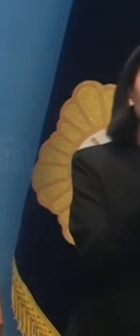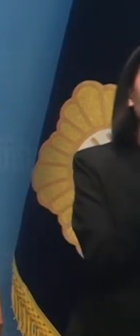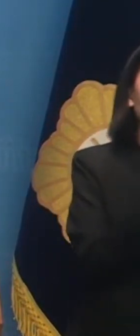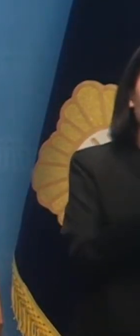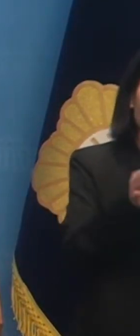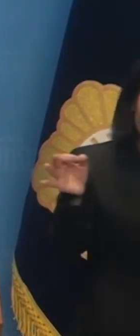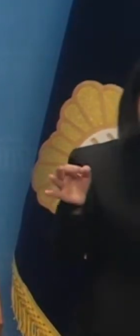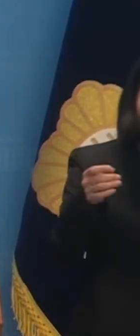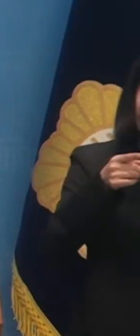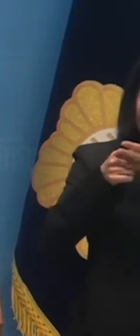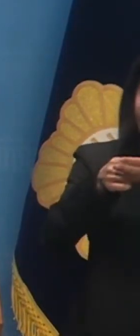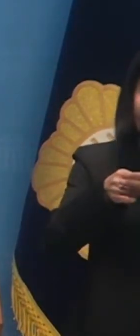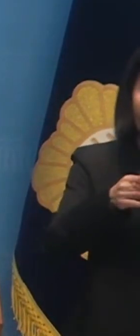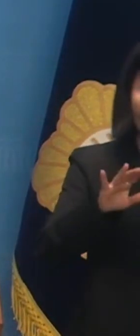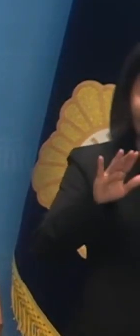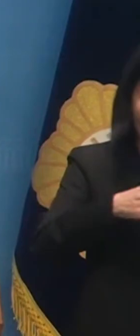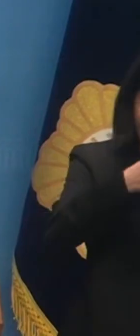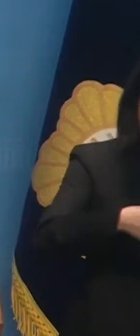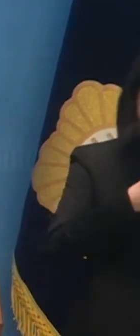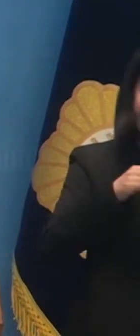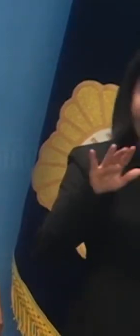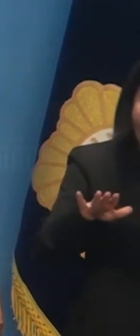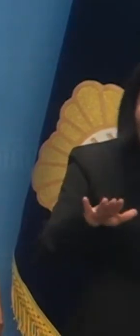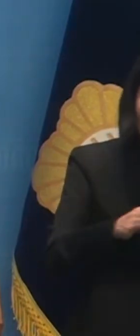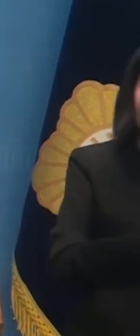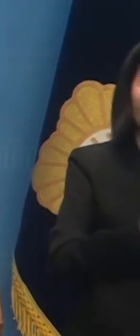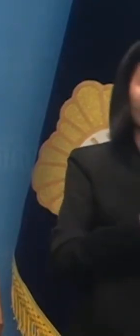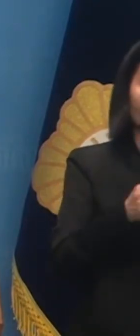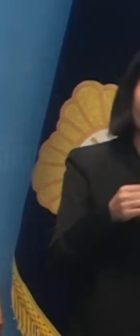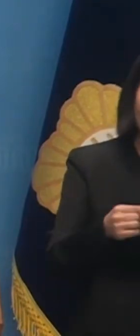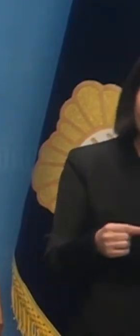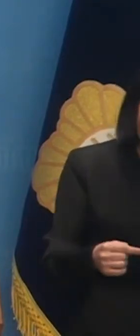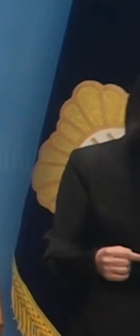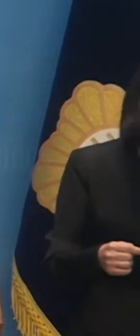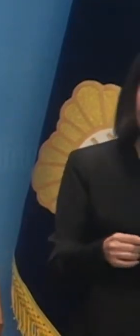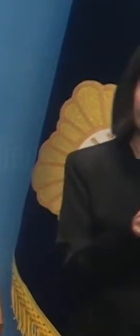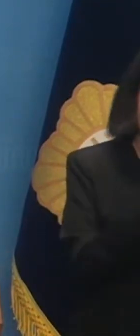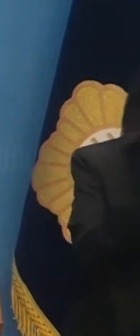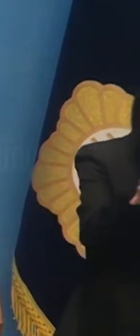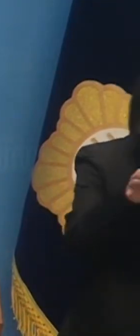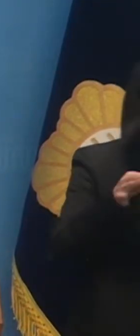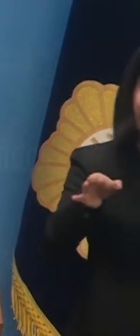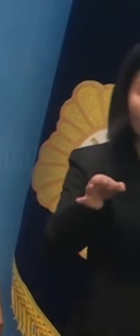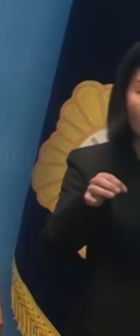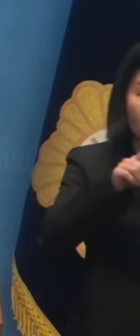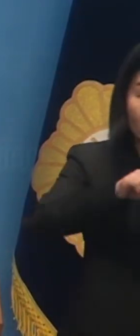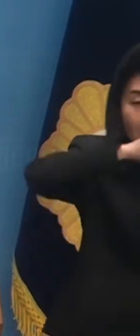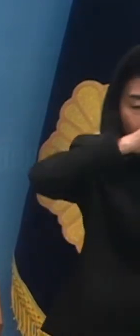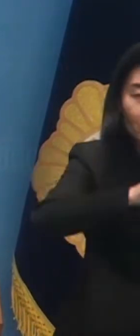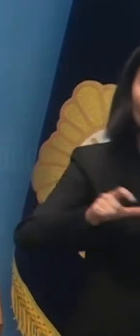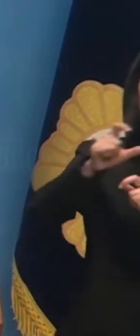올해 2회에 걸쳐 전국민 민생회복지원금 추경안을 편성해서 빠르게 집행합시다.